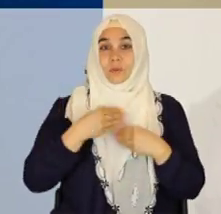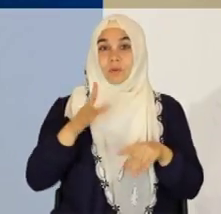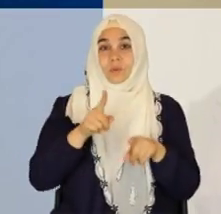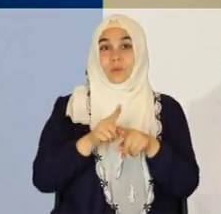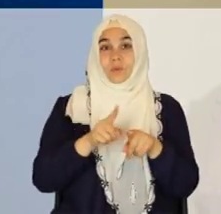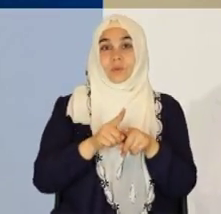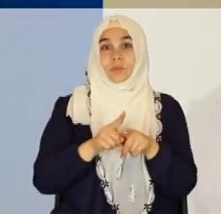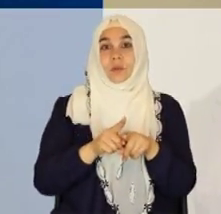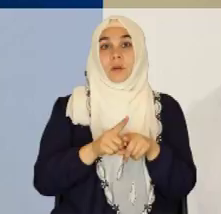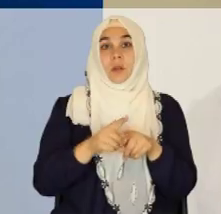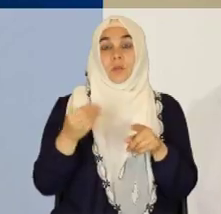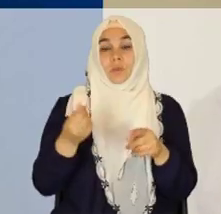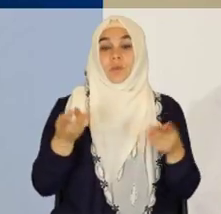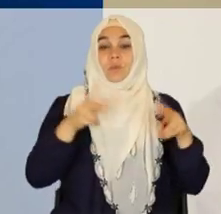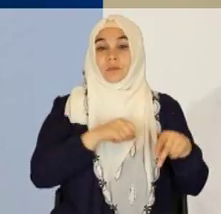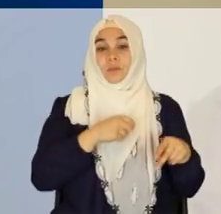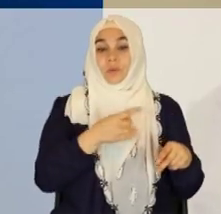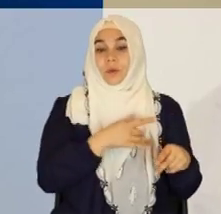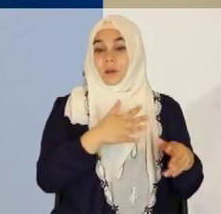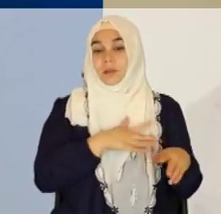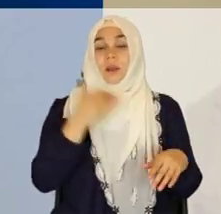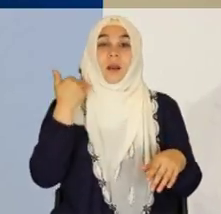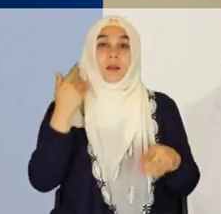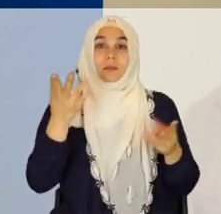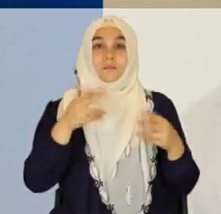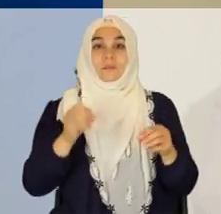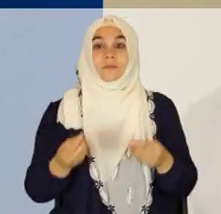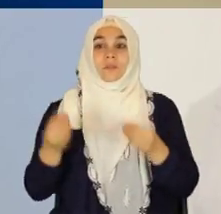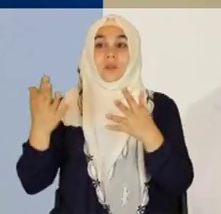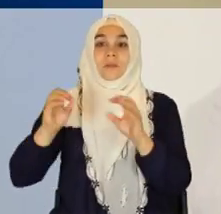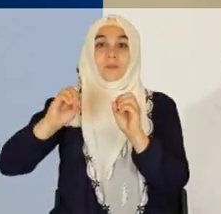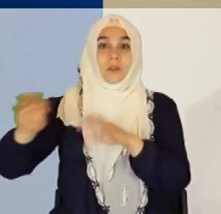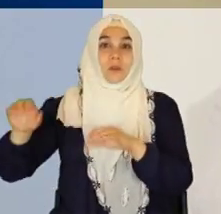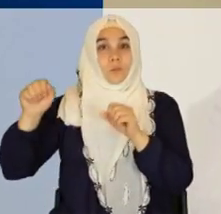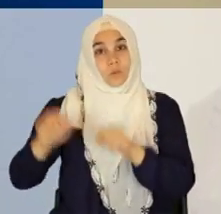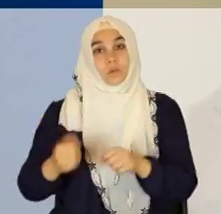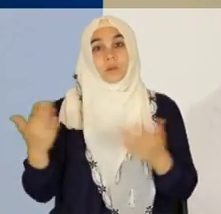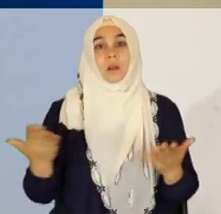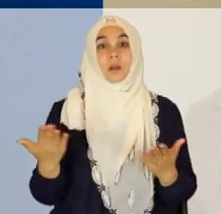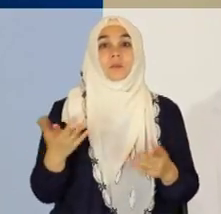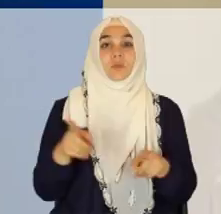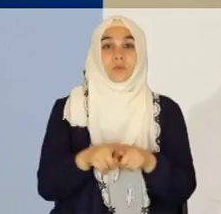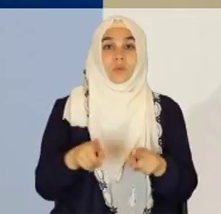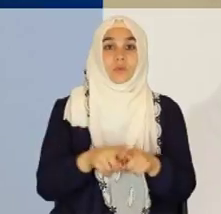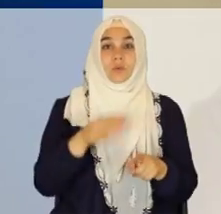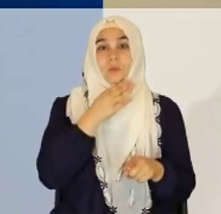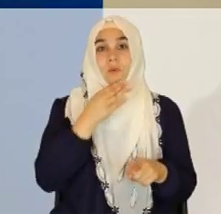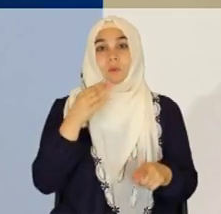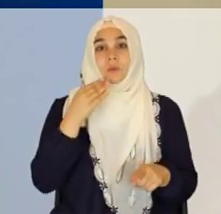deydi. Pul o'zimda qolsa-yu unga borib qarzimni kechdim zakotdan deb qo'ysam bo'ladimi deb so'raydi. Shunga o'xshagan